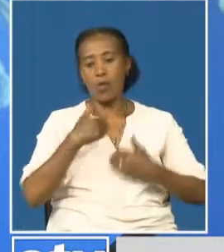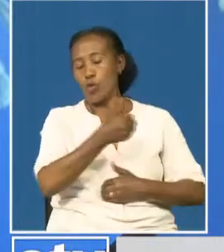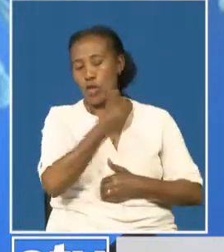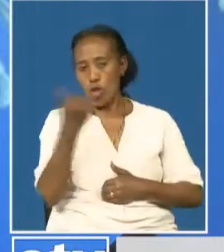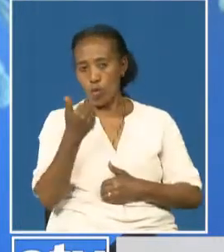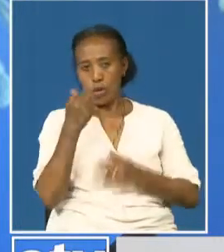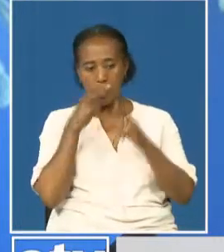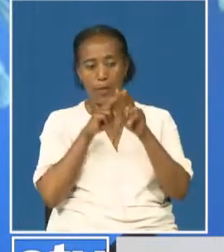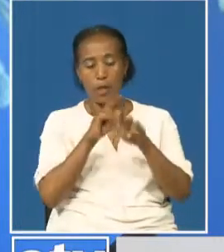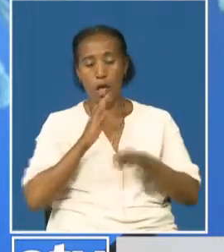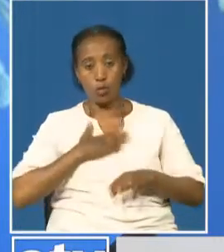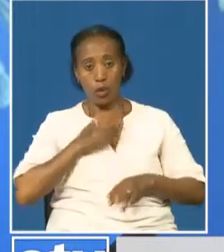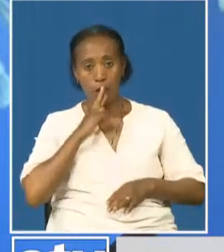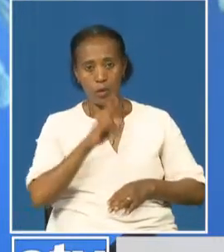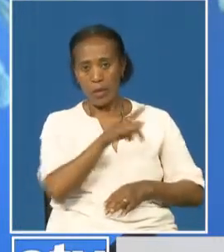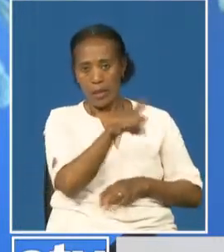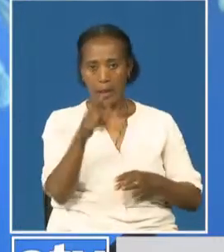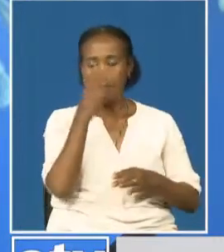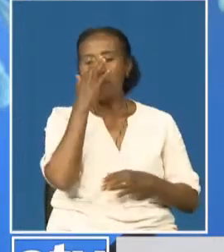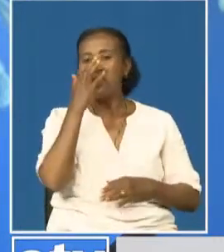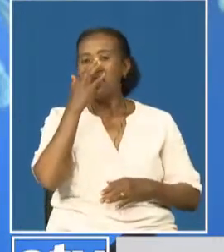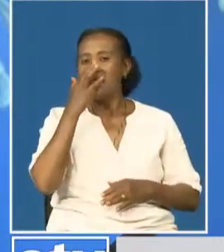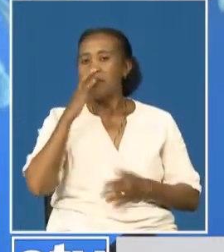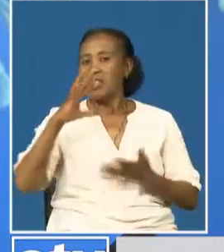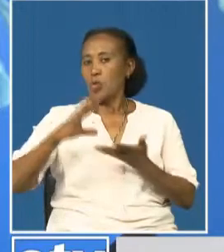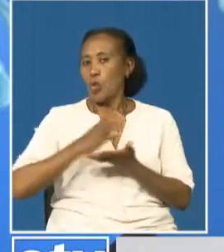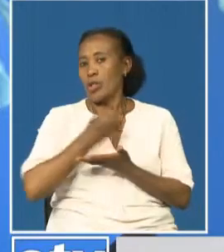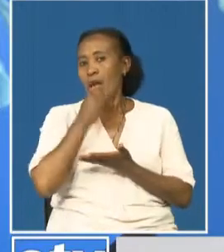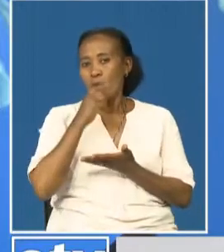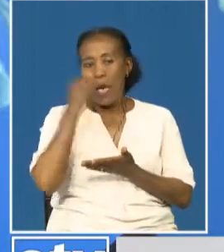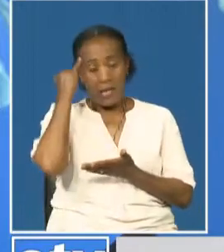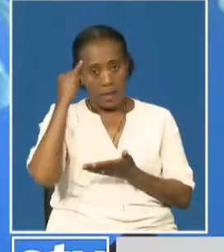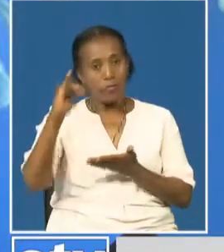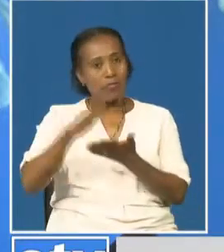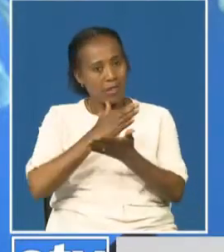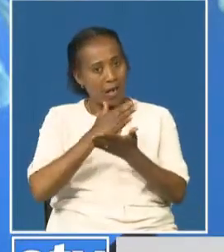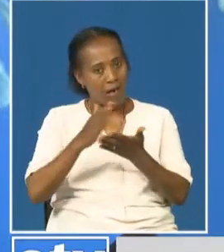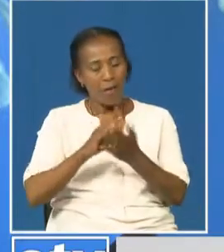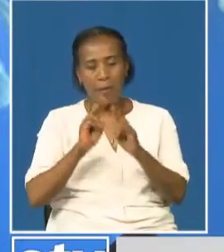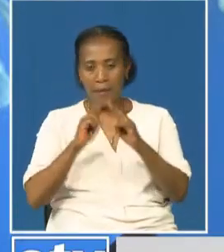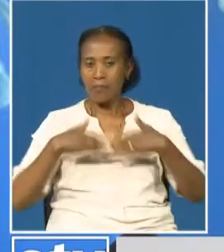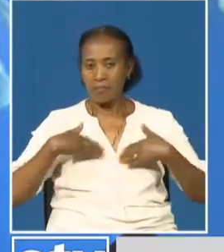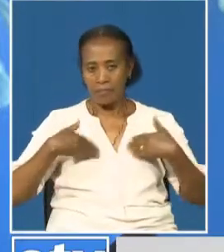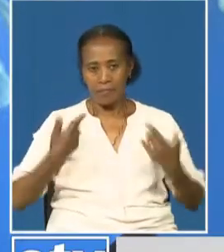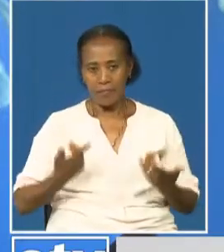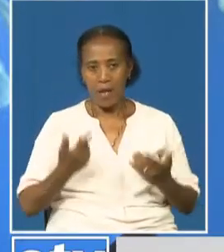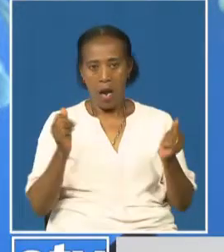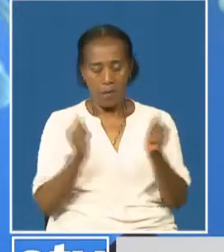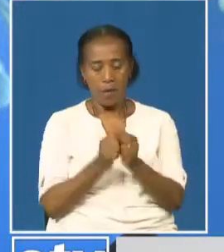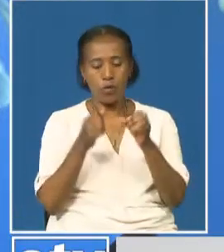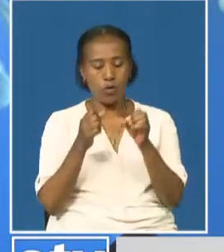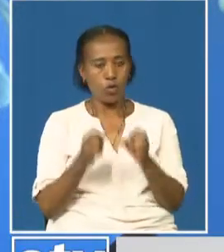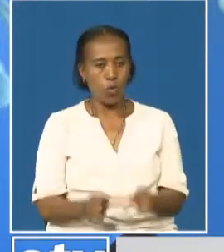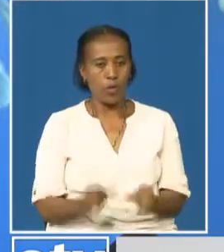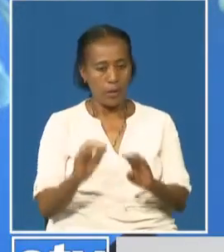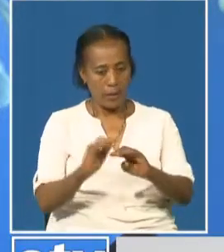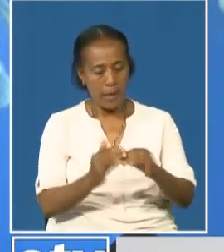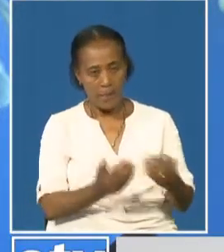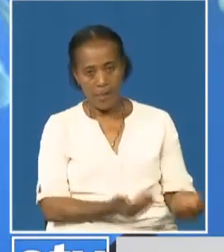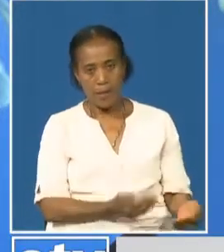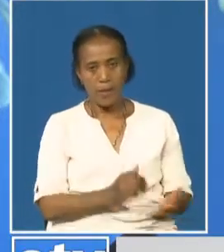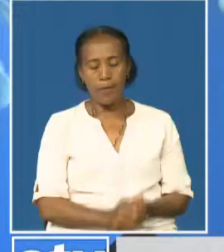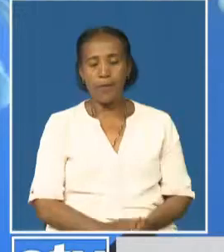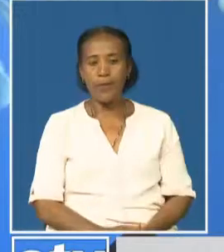ሌሎች ተመልካቾቻችንም ከእናንተ ልምዶች ይወስዳሉና ሀሳባችሁን ብታካፍሉን በጣም ደስ ይለናል። አሁንም አብራችሁ እንድትቆዩ